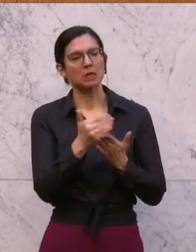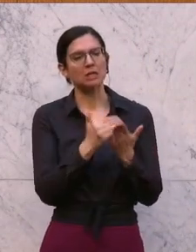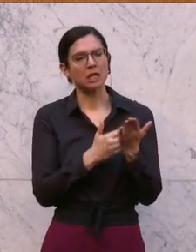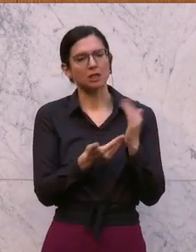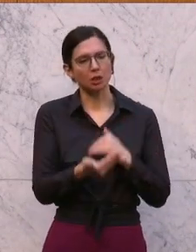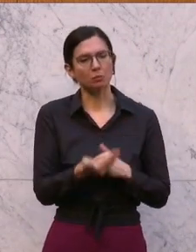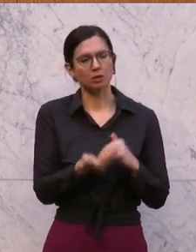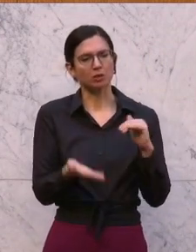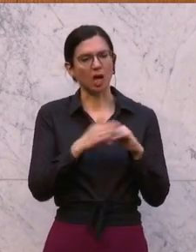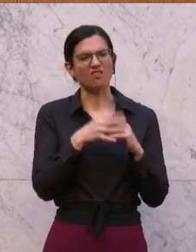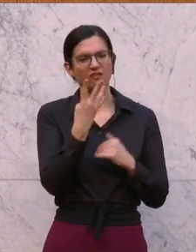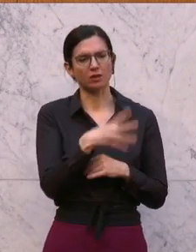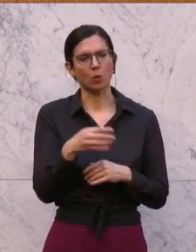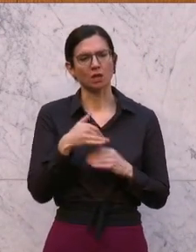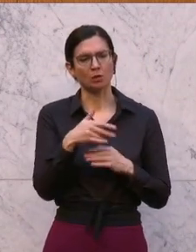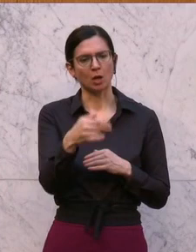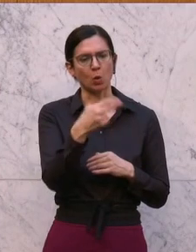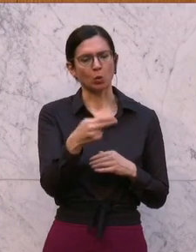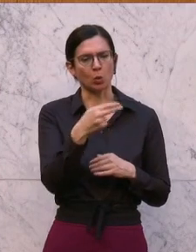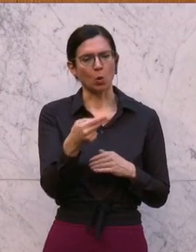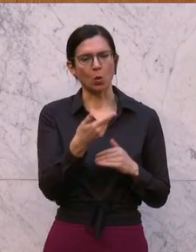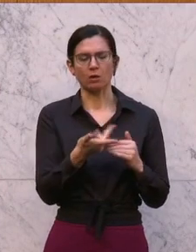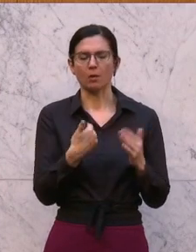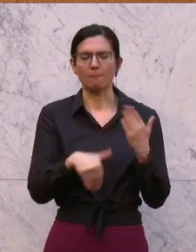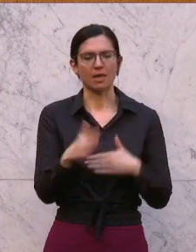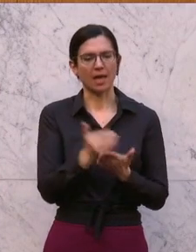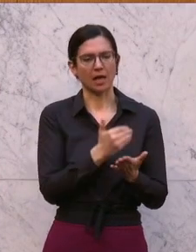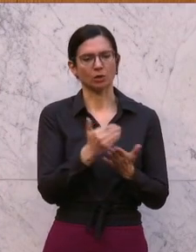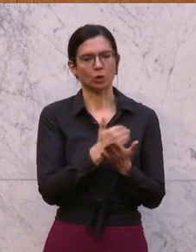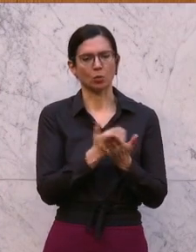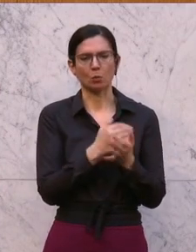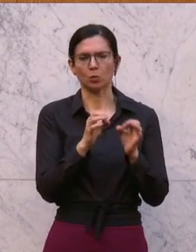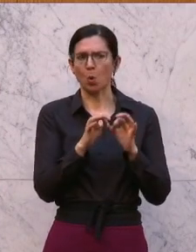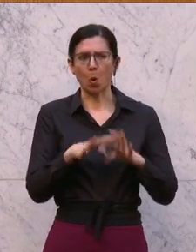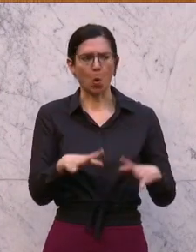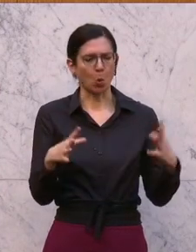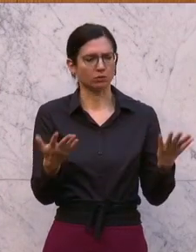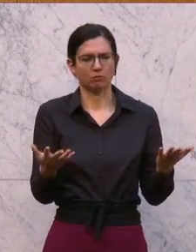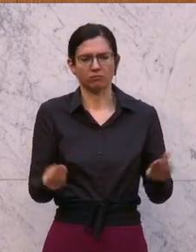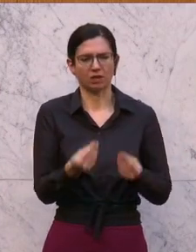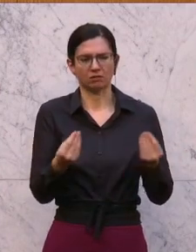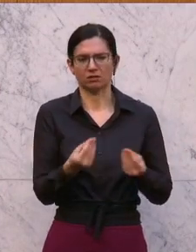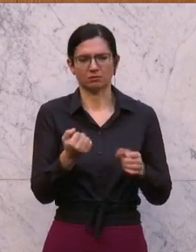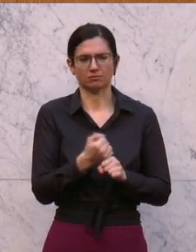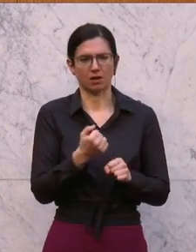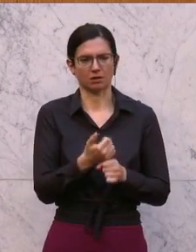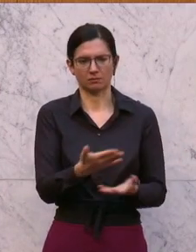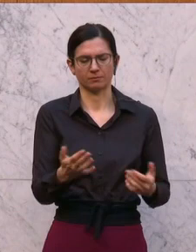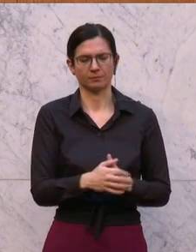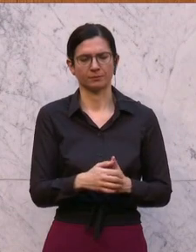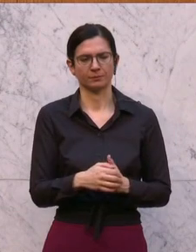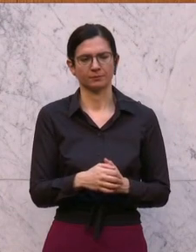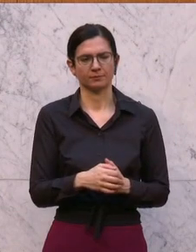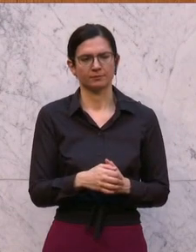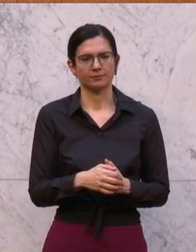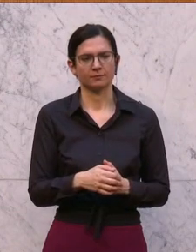haben 400 Millionen Euro mehr eingenommen, ohne auch nur irgendwie dafür arbeiten zu